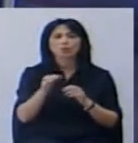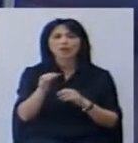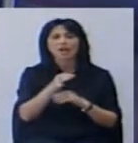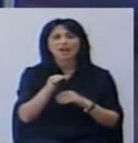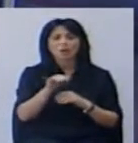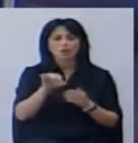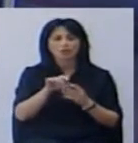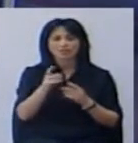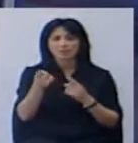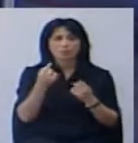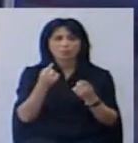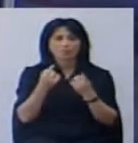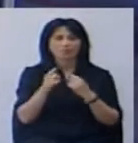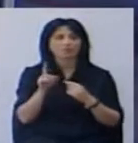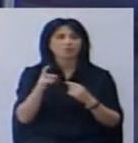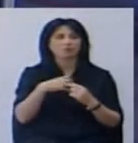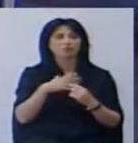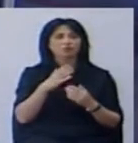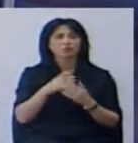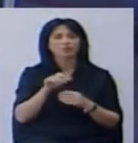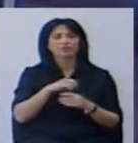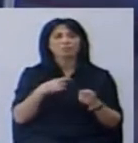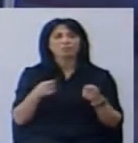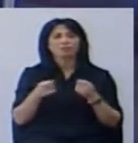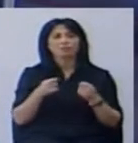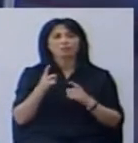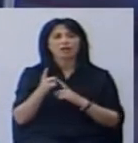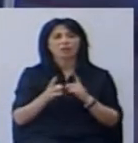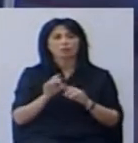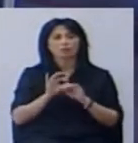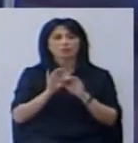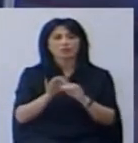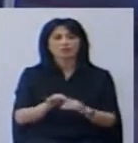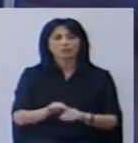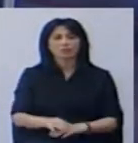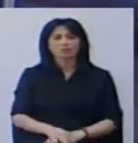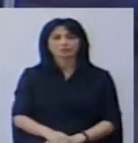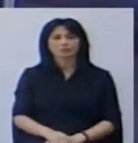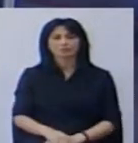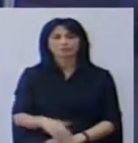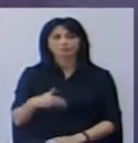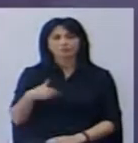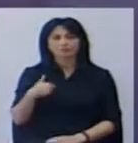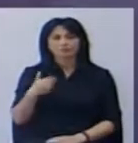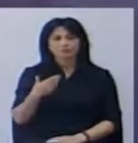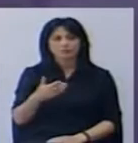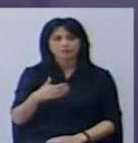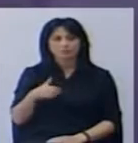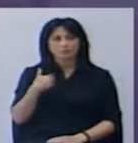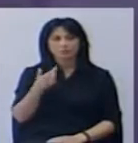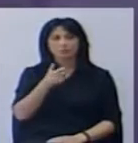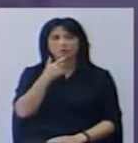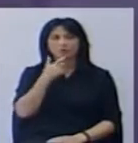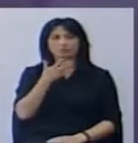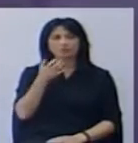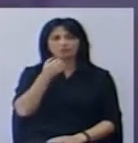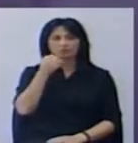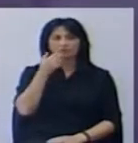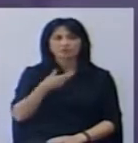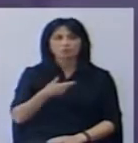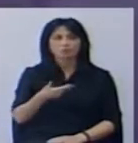რეგიონების წარმომადგენლებს, თქვენთვის რა მნიშვნელობა ექნება აი ამ თვითმმართველობის რეფორმის გატარებას? მოგესალმებით, მოგესალმებით ჩვენს მაყურებელს, დიდი